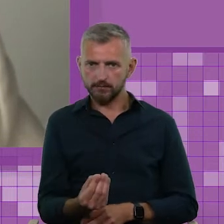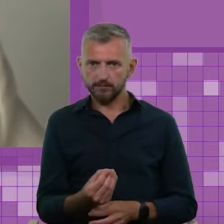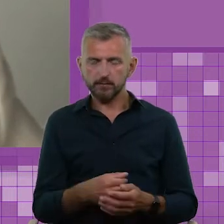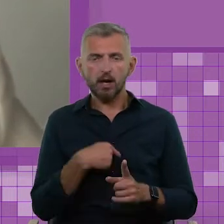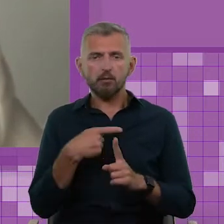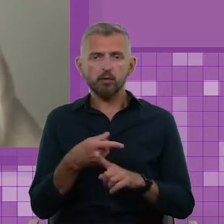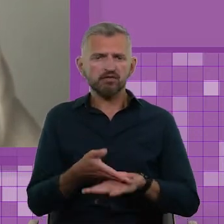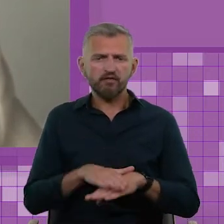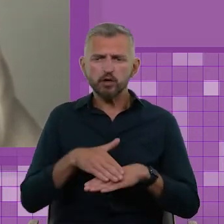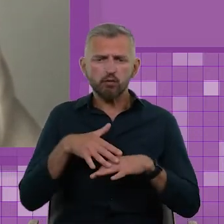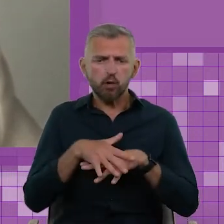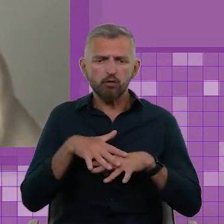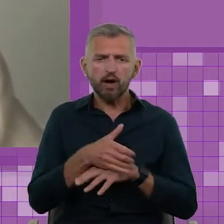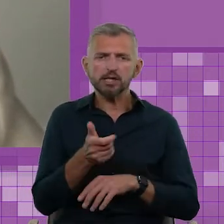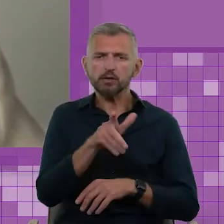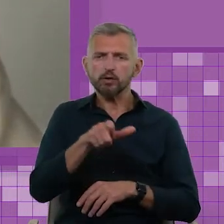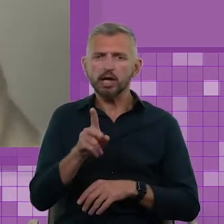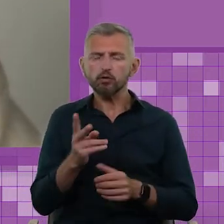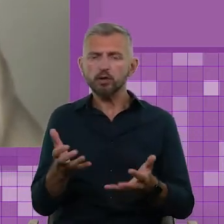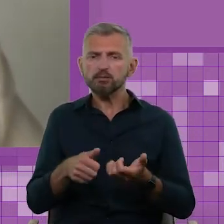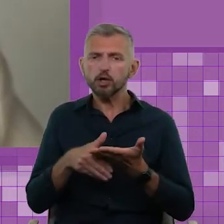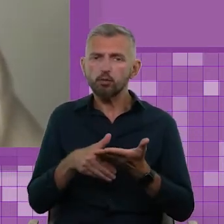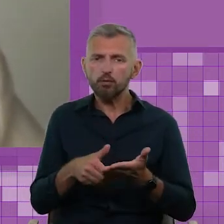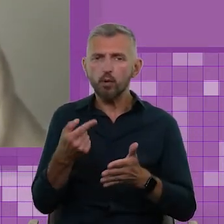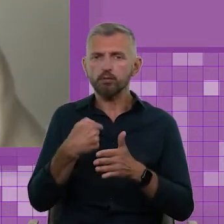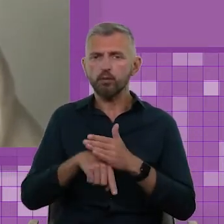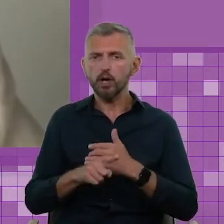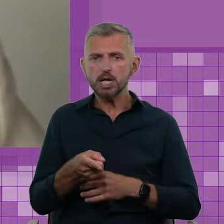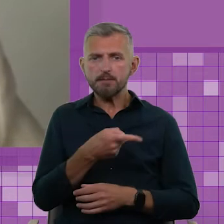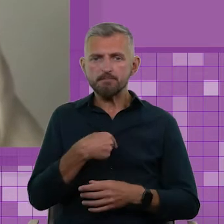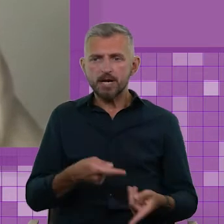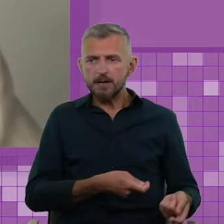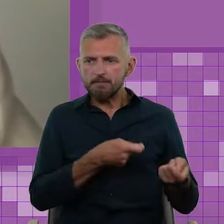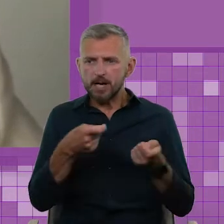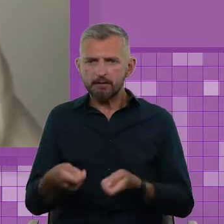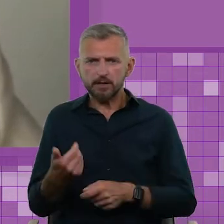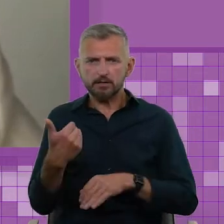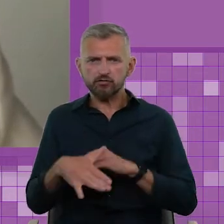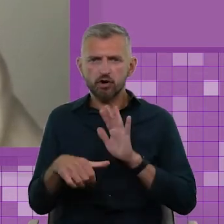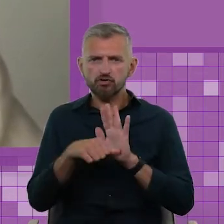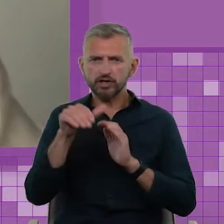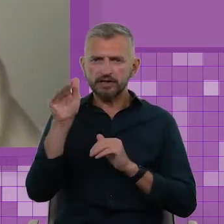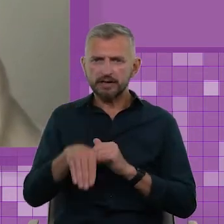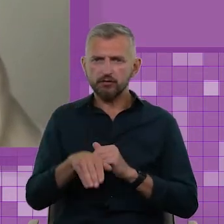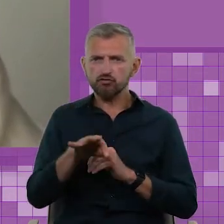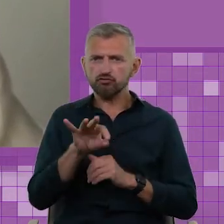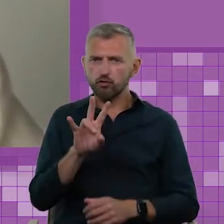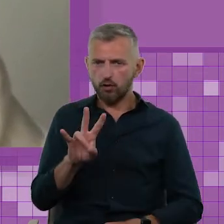того, важко порахувати кількість людей, які отримали допомогу, бо ми привезли вже